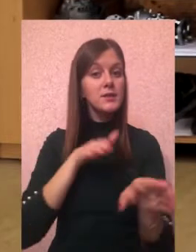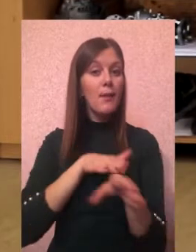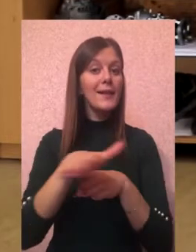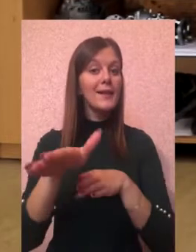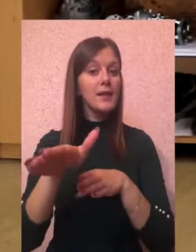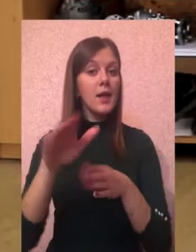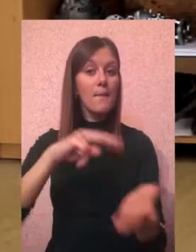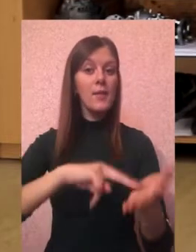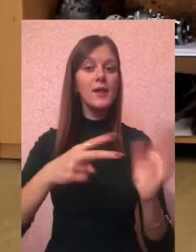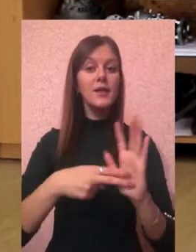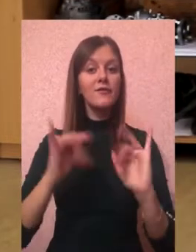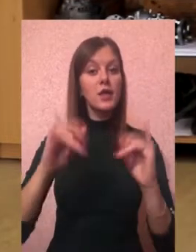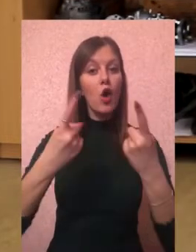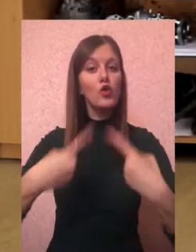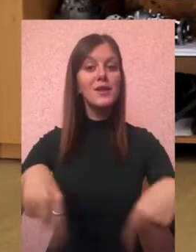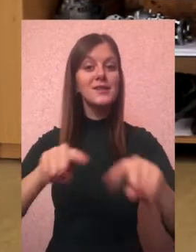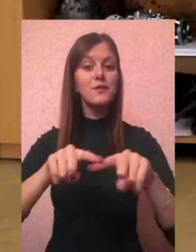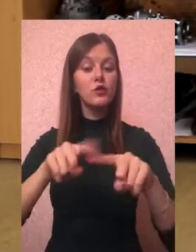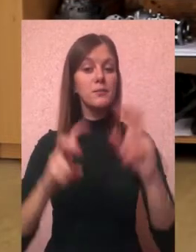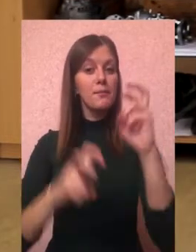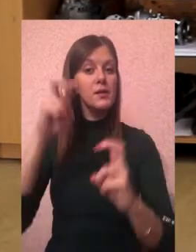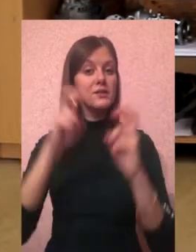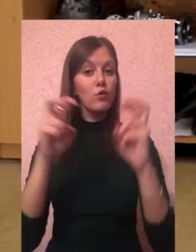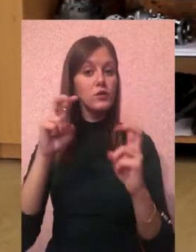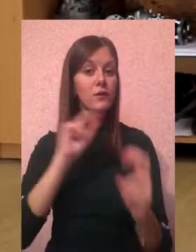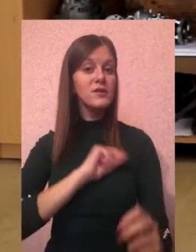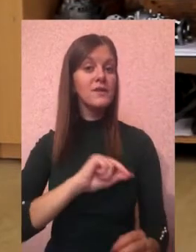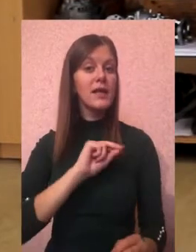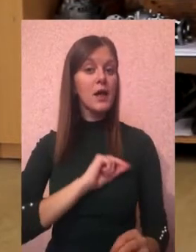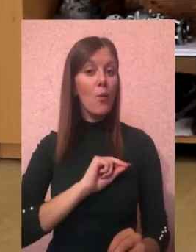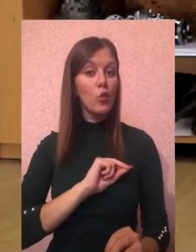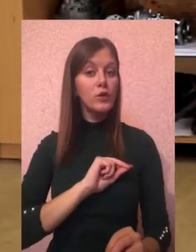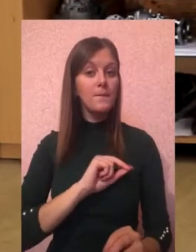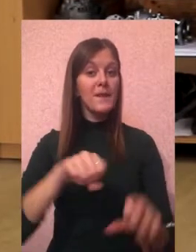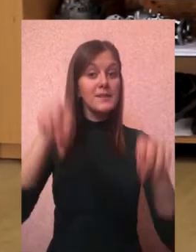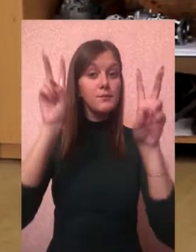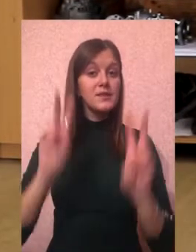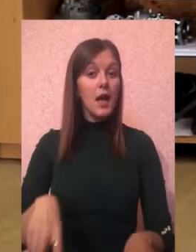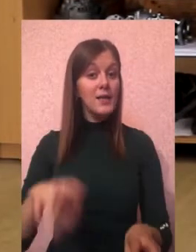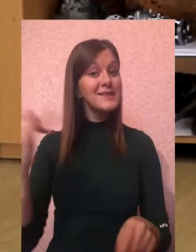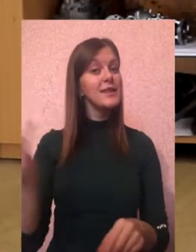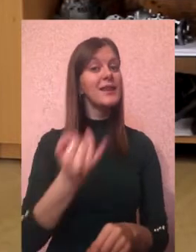коллектива исполнителей, планировать и организовывать производственные работы.